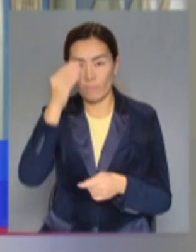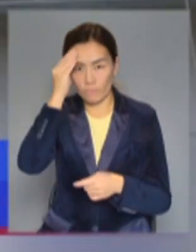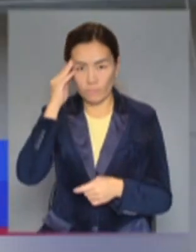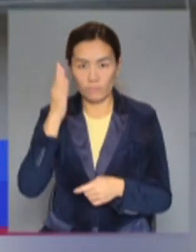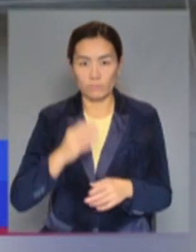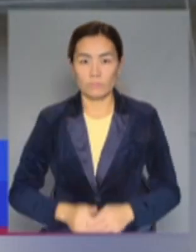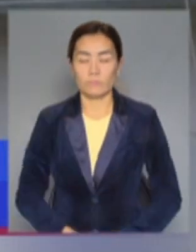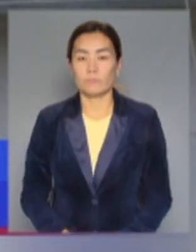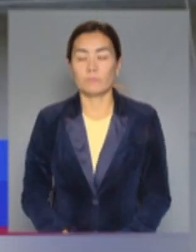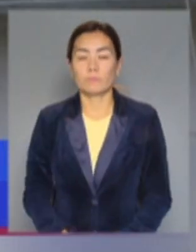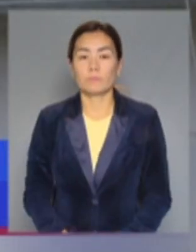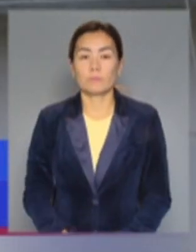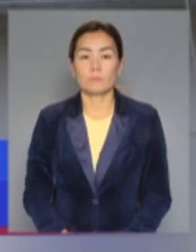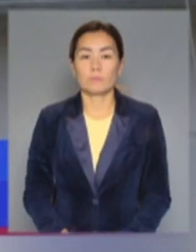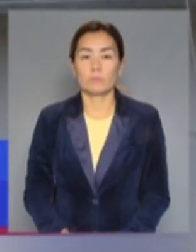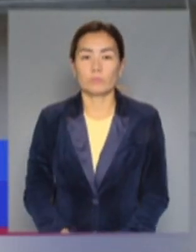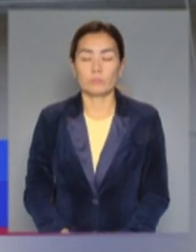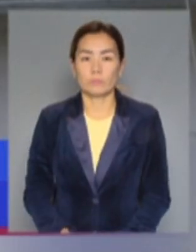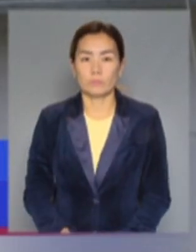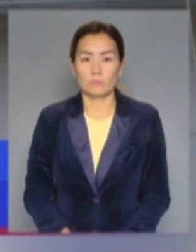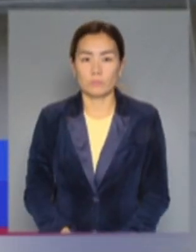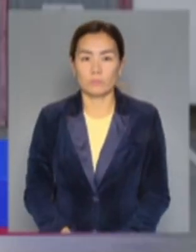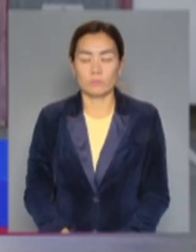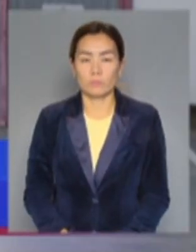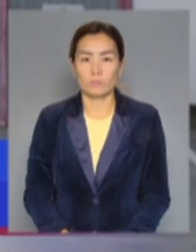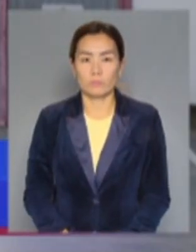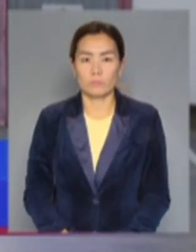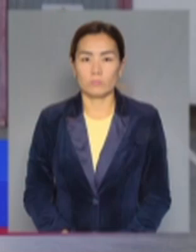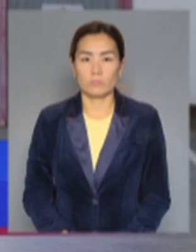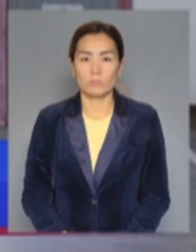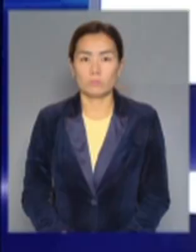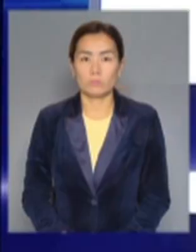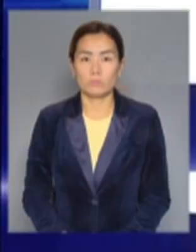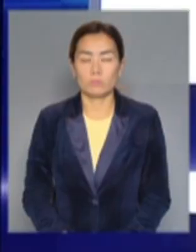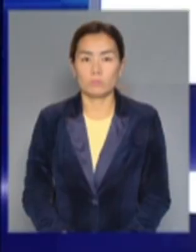берілген. Ақмарал Бисембаева, Қазбек Айтқалиев, Алмат Мұрат, Махамбет ауданынан.